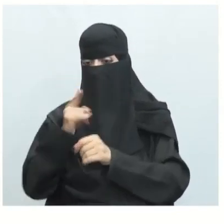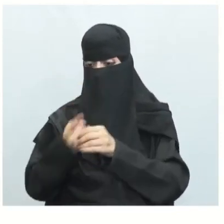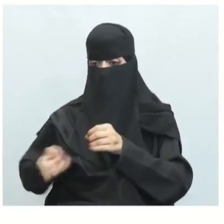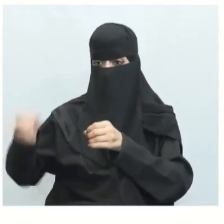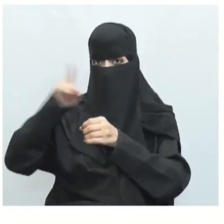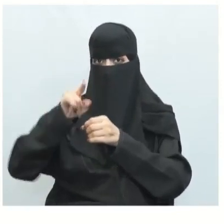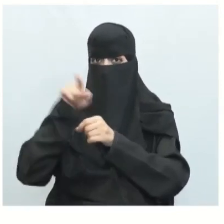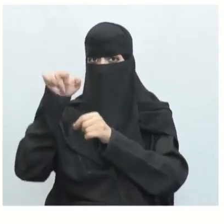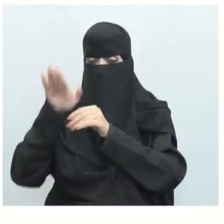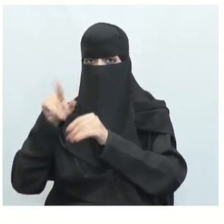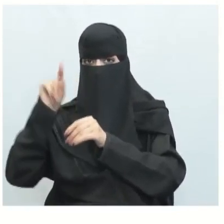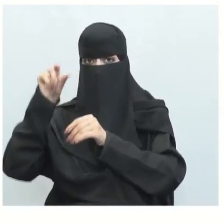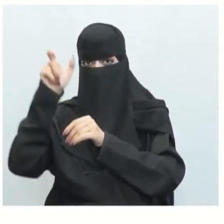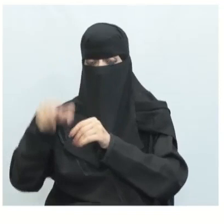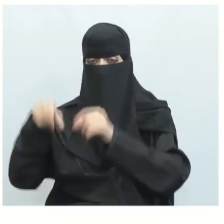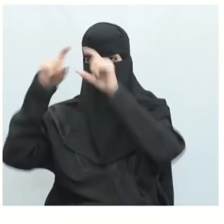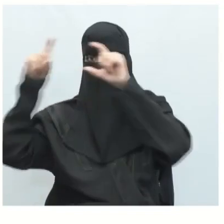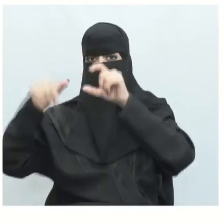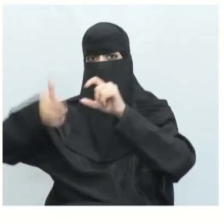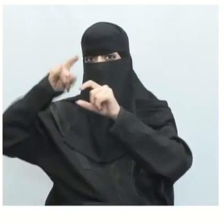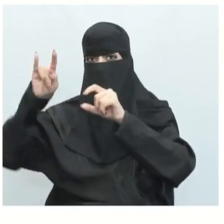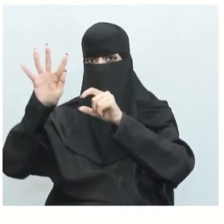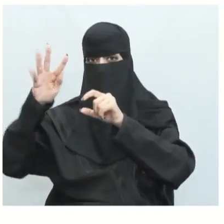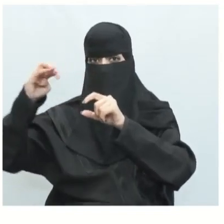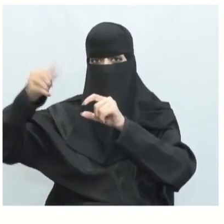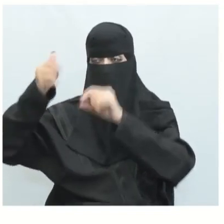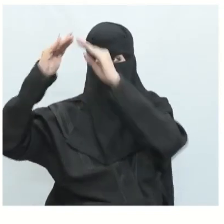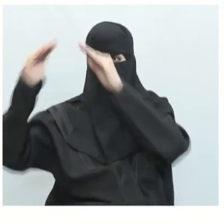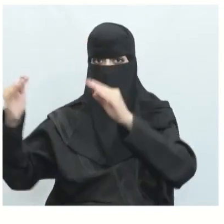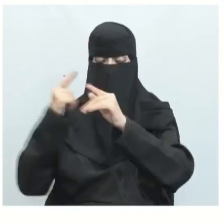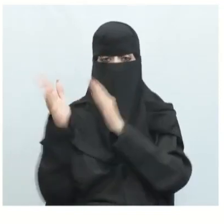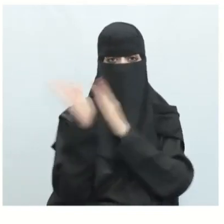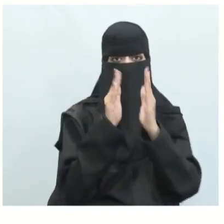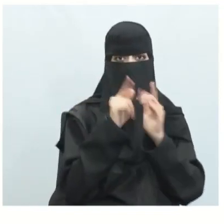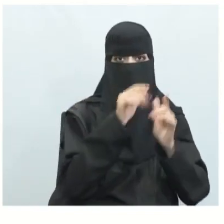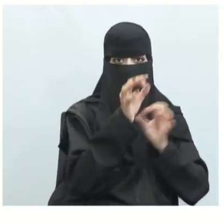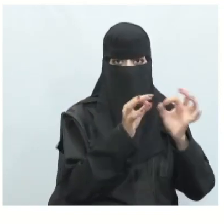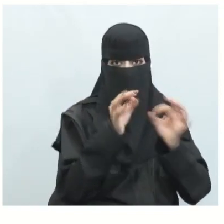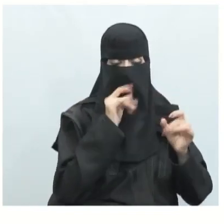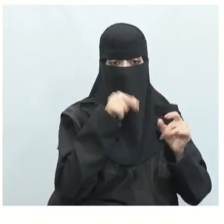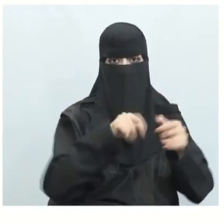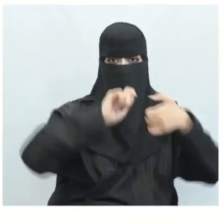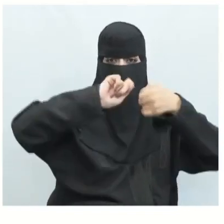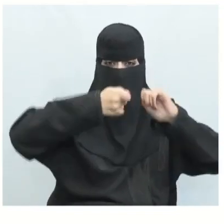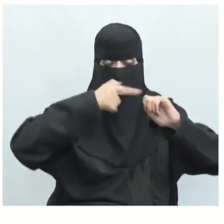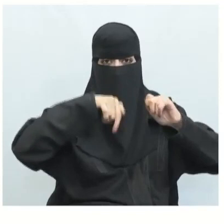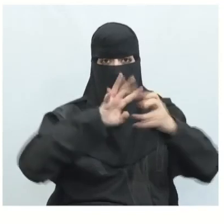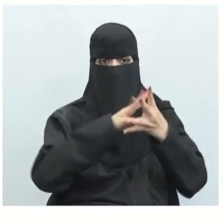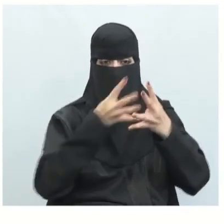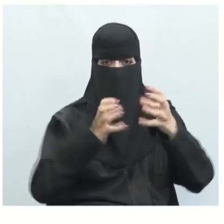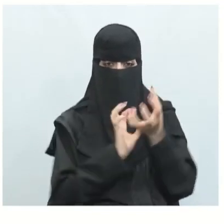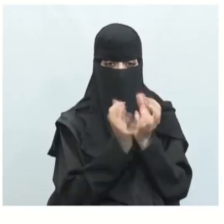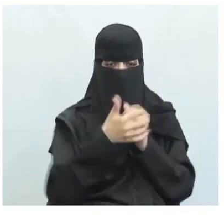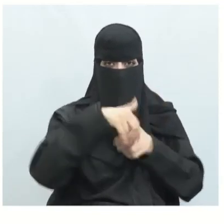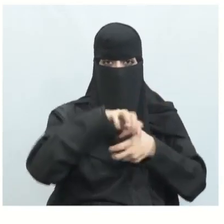بالحلقات هذا ما يميز الاشجار في المقابل مخططات ربط العقد فيها شبكي لا